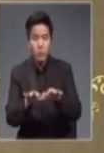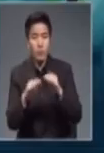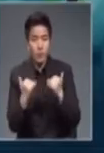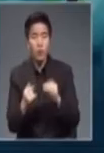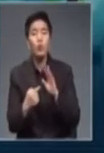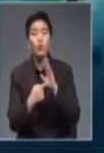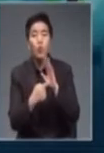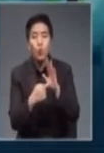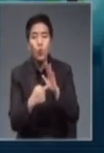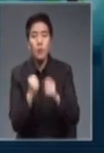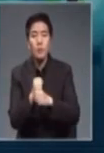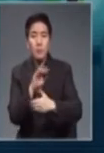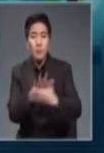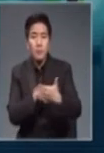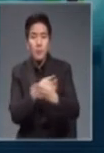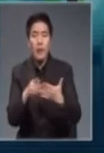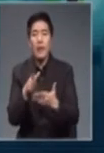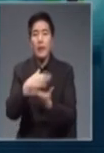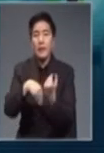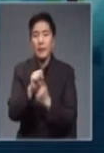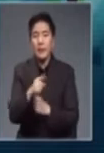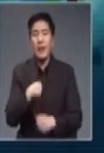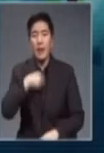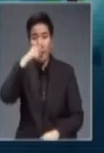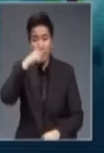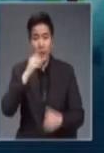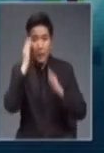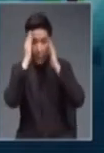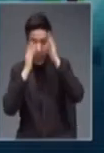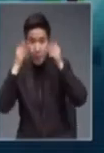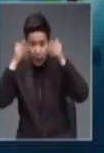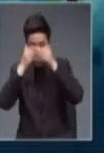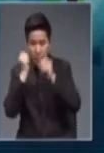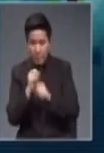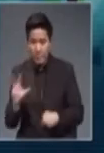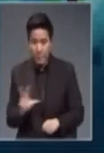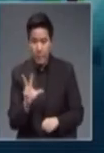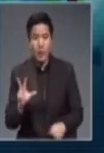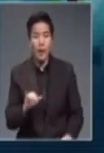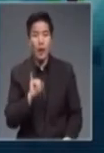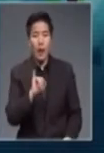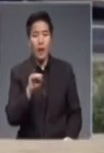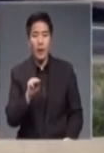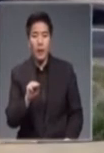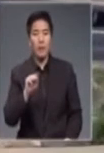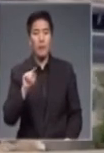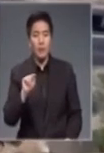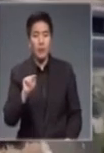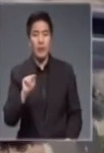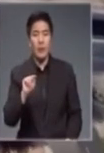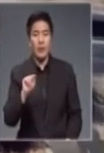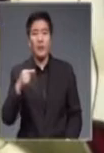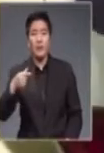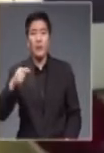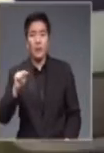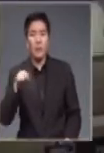ฒนาทรัพยากรมนุษย์นะครับซึ่งรัฐบาลนี้ให้ความสนใจเป็นอันดับแรกนะครับเรื่องคุณภาพของคนข้าราชการทั้งหมดจะต้อง